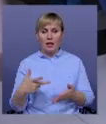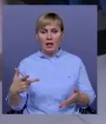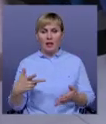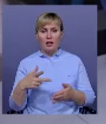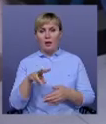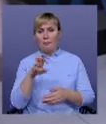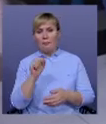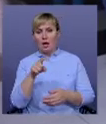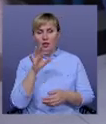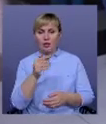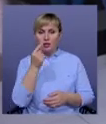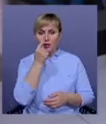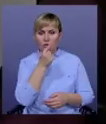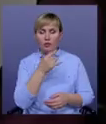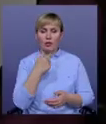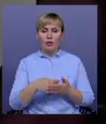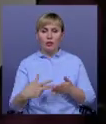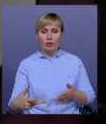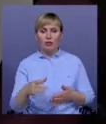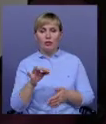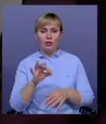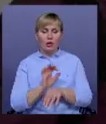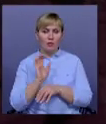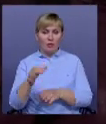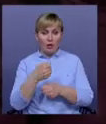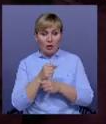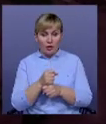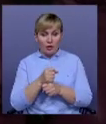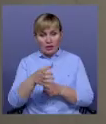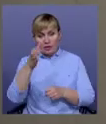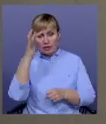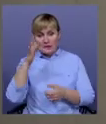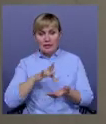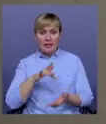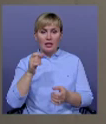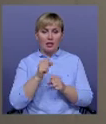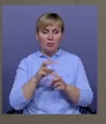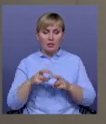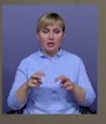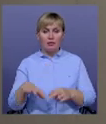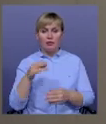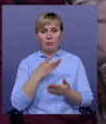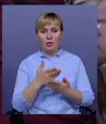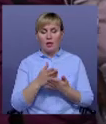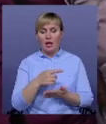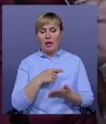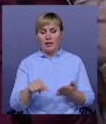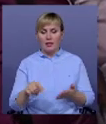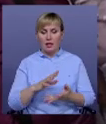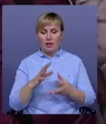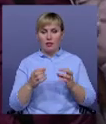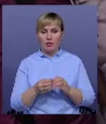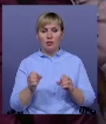мазки из носоглотки и кровь на коронавирус. Их сразу отправили в лабораторию научного центра экспертизы. Все образцы показали отрицательный